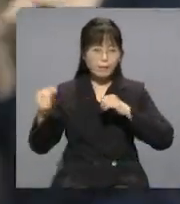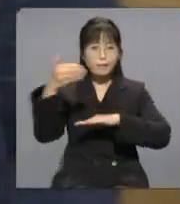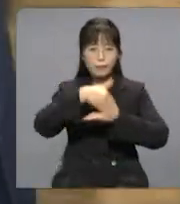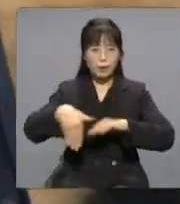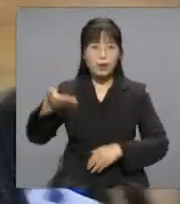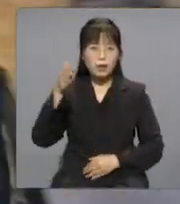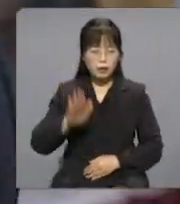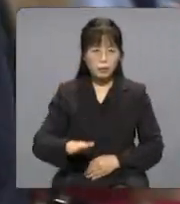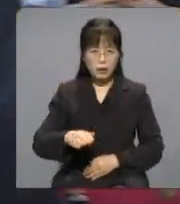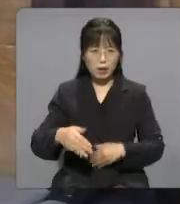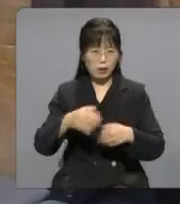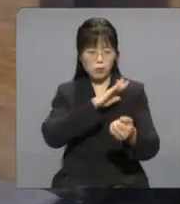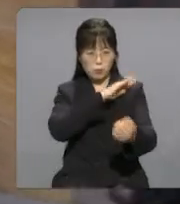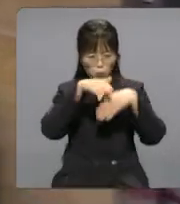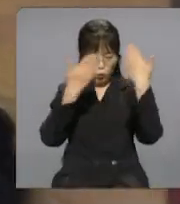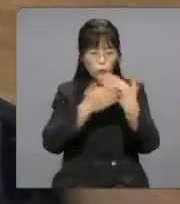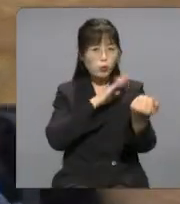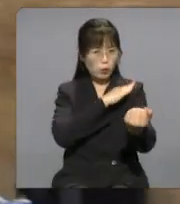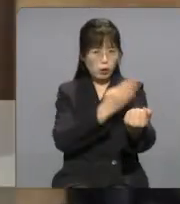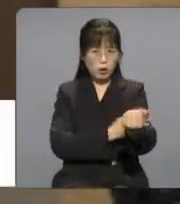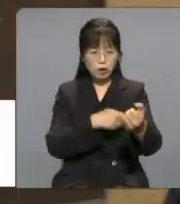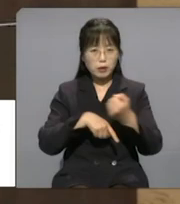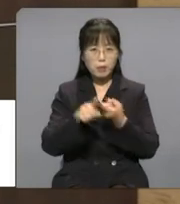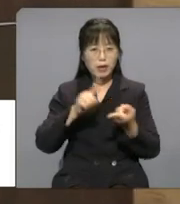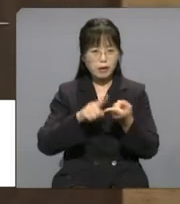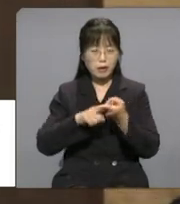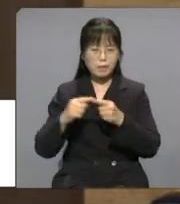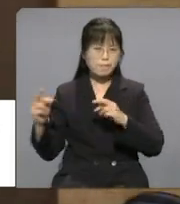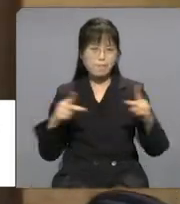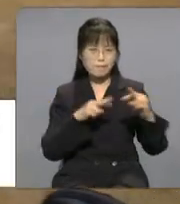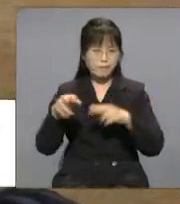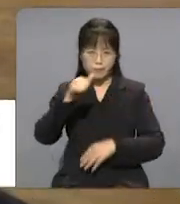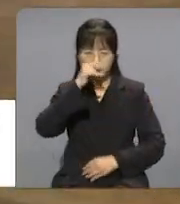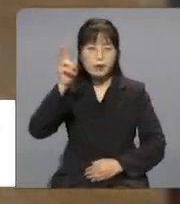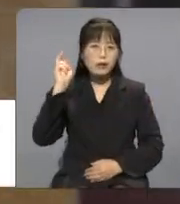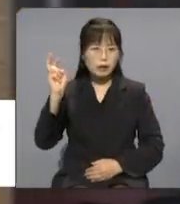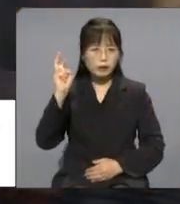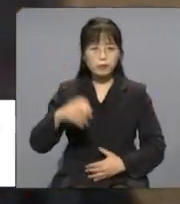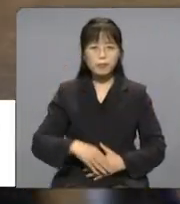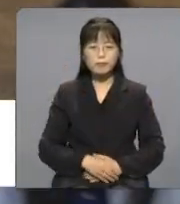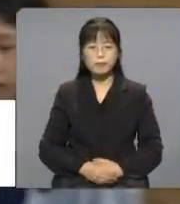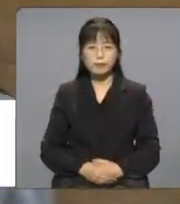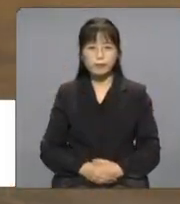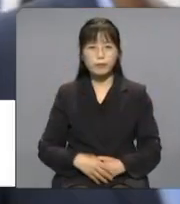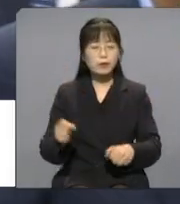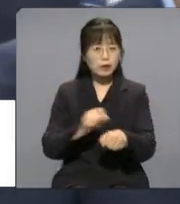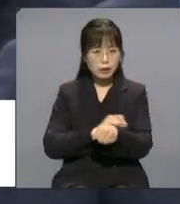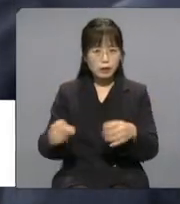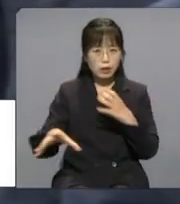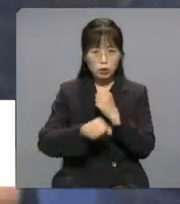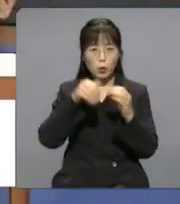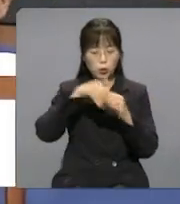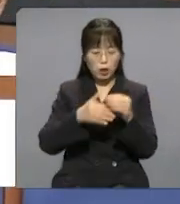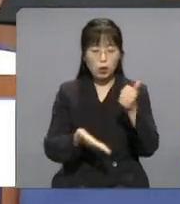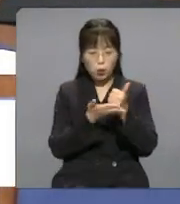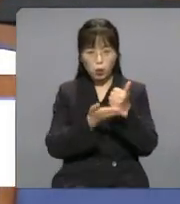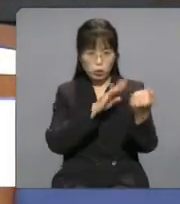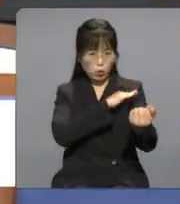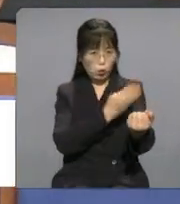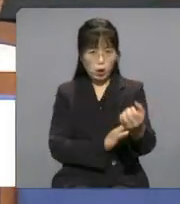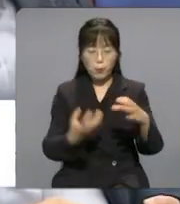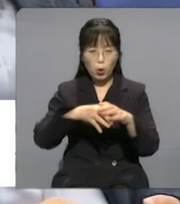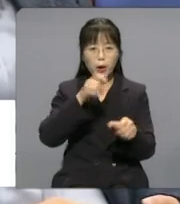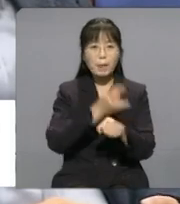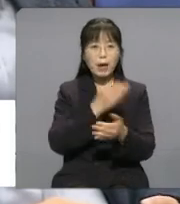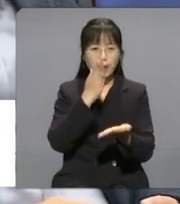전망이지만 전권의 범위를 놓고는 갑론을박 논쟁이 이어질 것으로 보입니다 특히 총선 공천권 포함 여부에